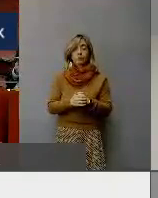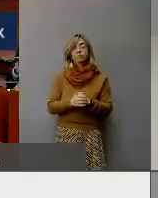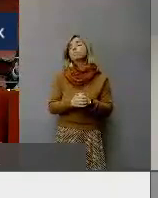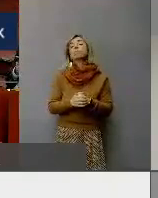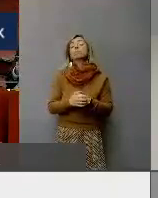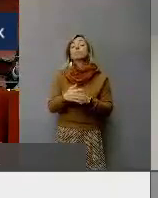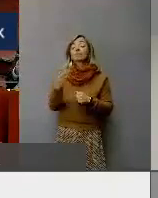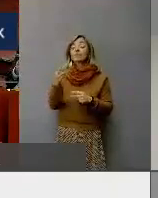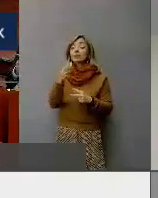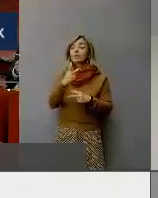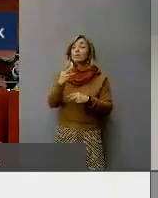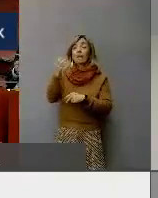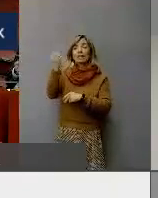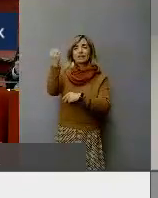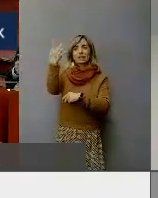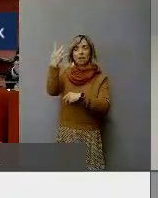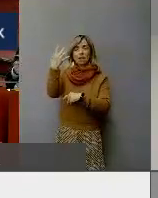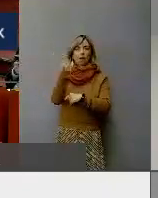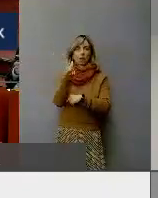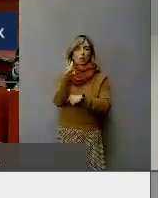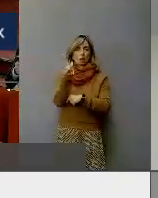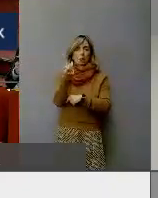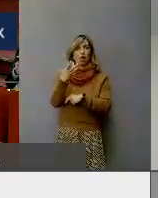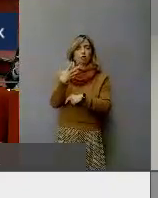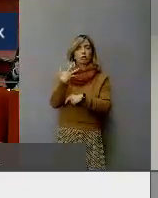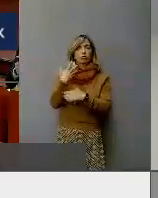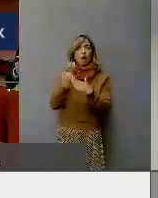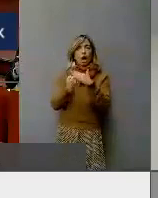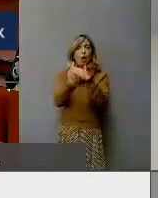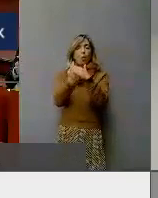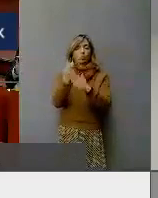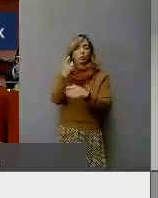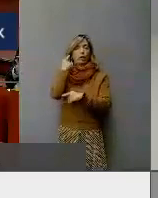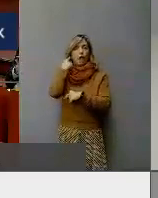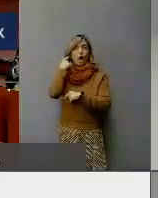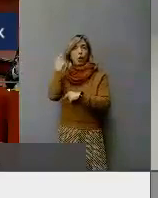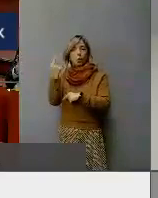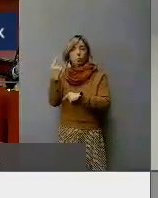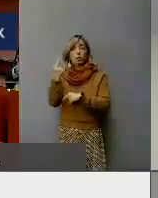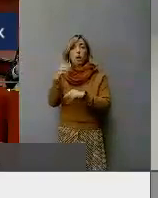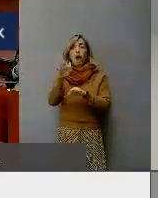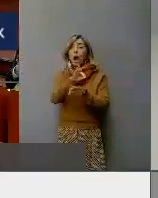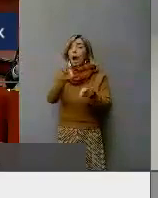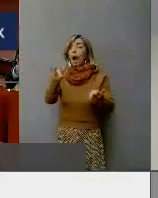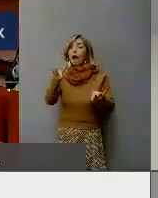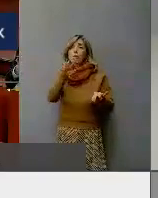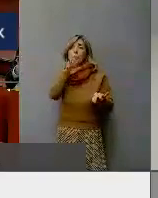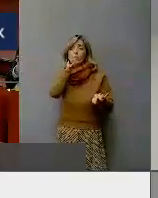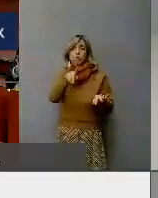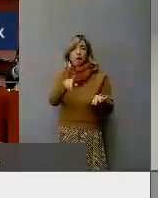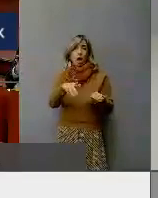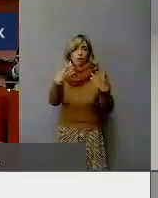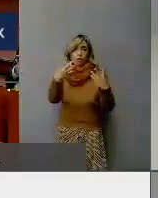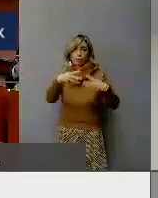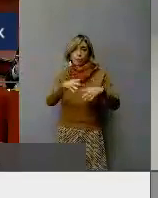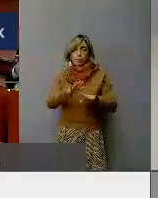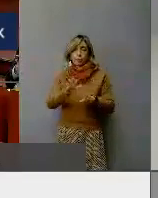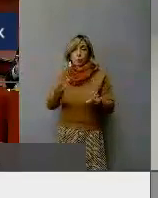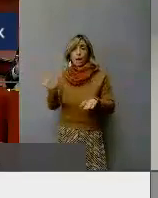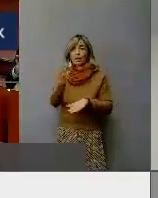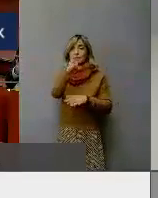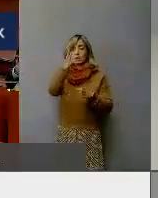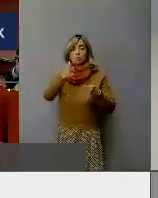semafori provvisti di ausilio acustico alcuni di vecchia data non sono più funzionanti ad esempio quello di via